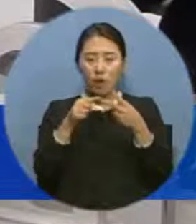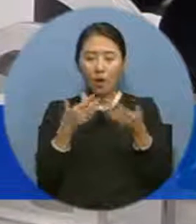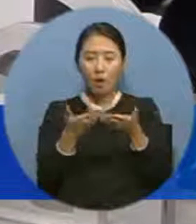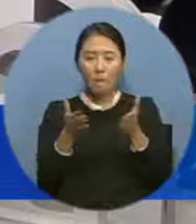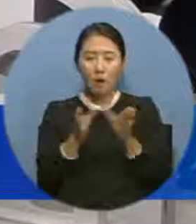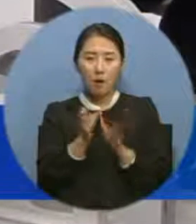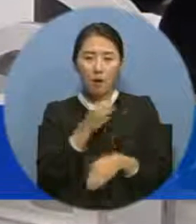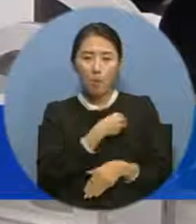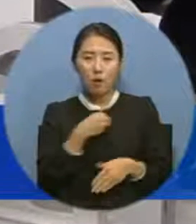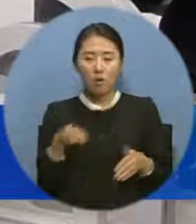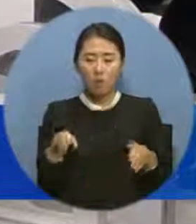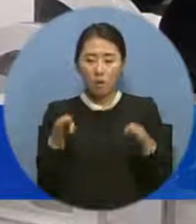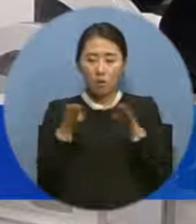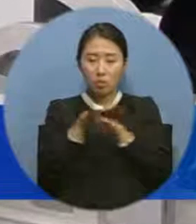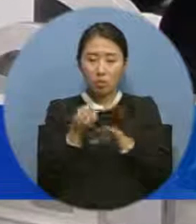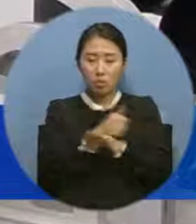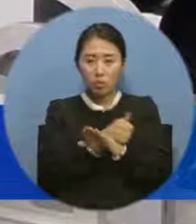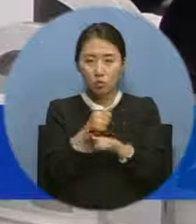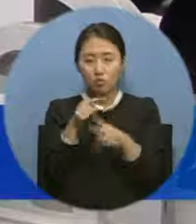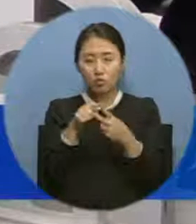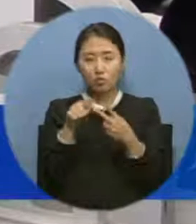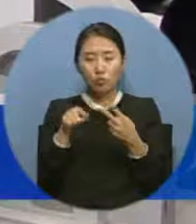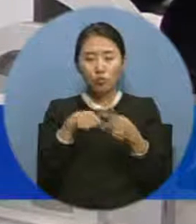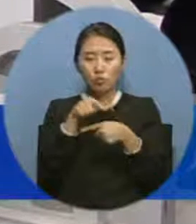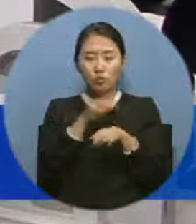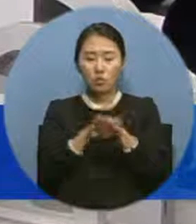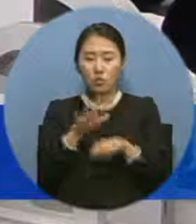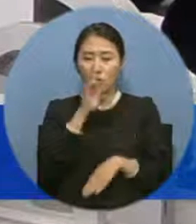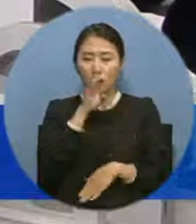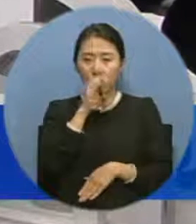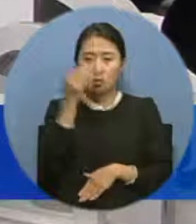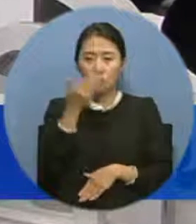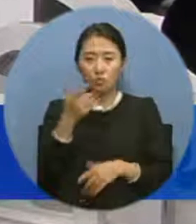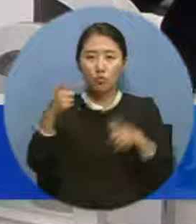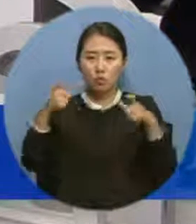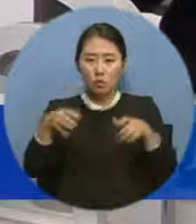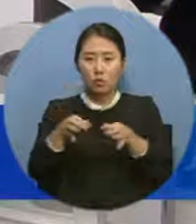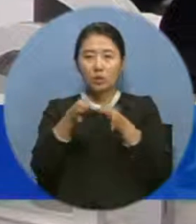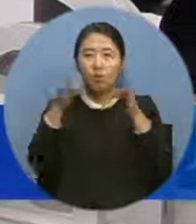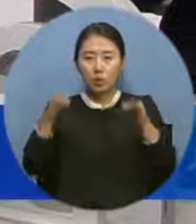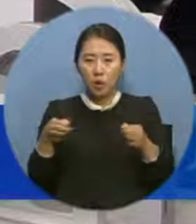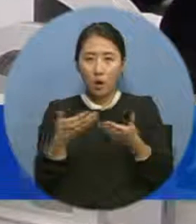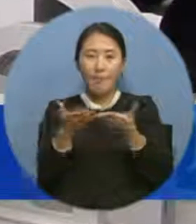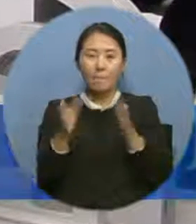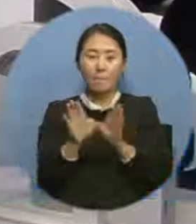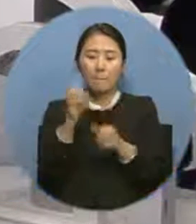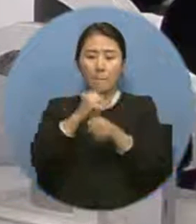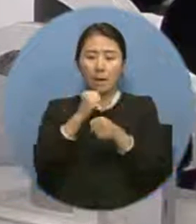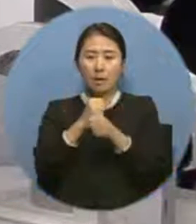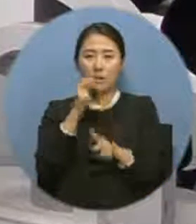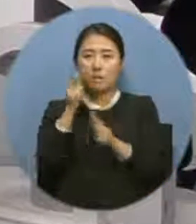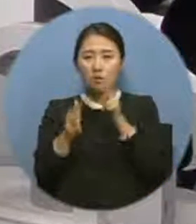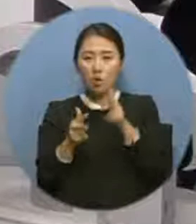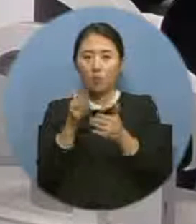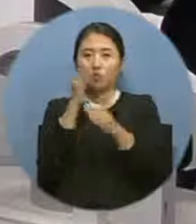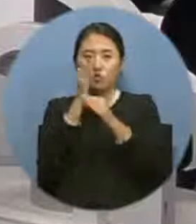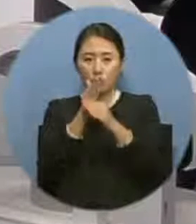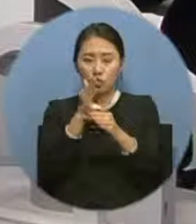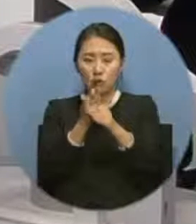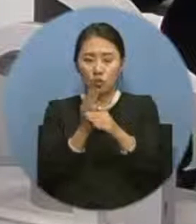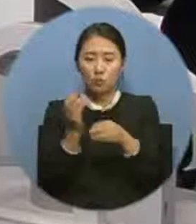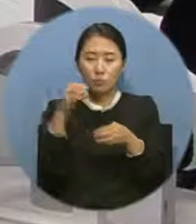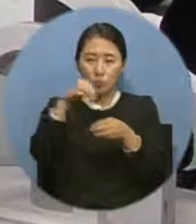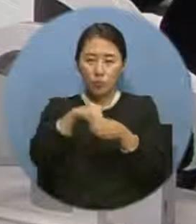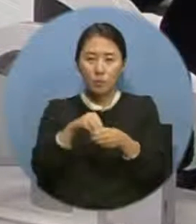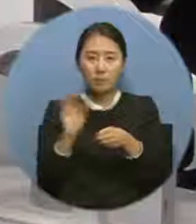다녀왔는데 둘다 운영이 잘 안되고 있군요 4 구로구 온수동 의 경우는 그 동안 마을 만들기 사업을 추진해 왔었는데요 마을의 관도 그